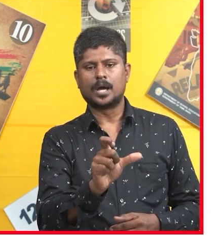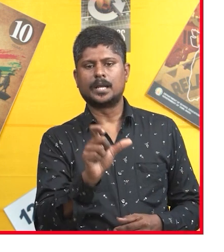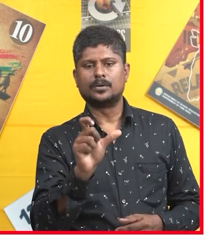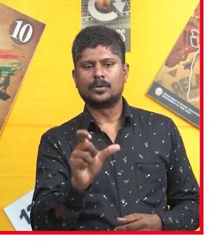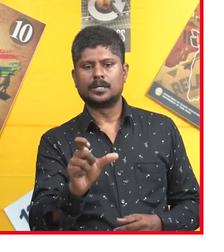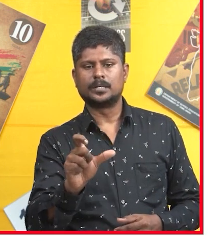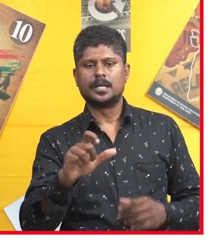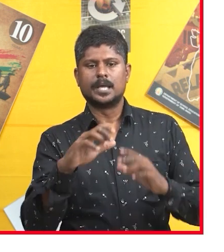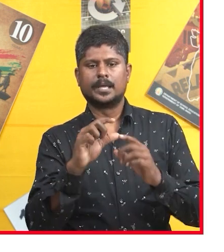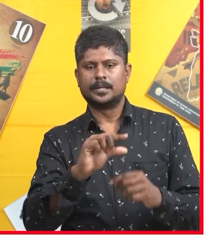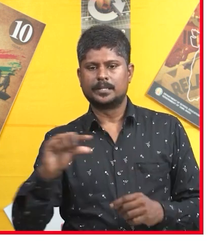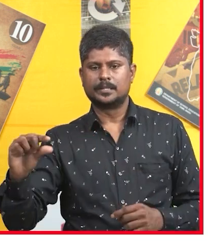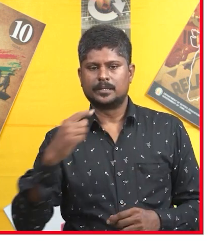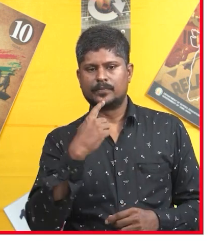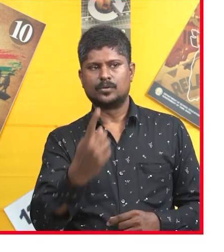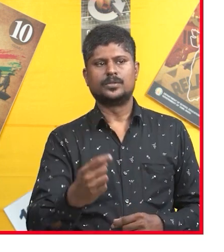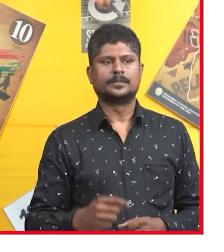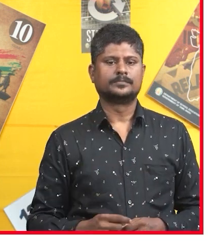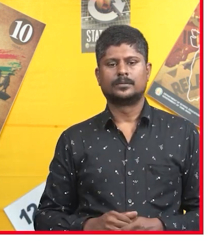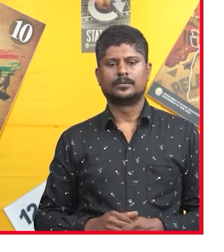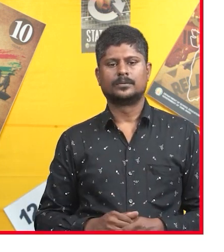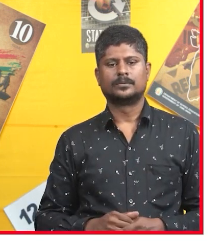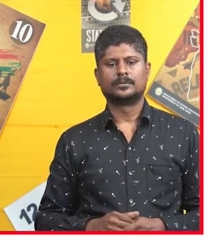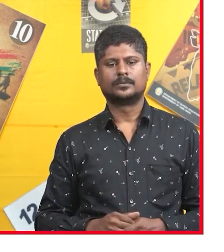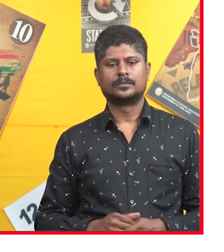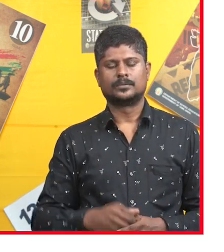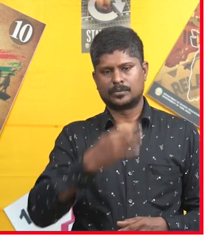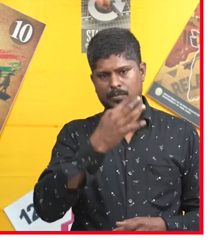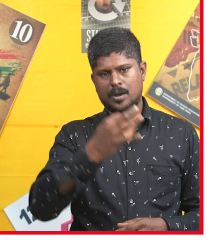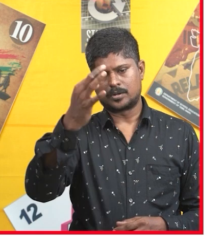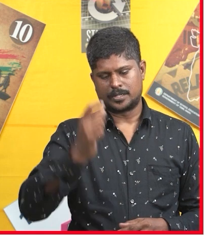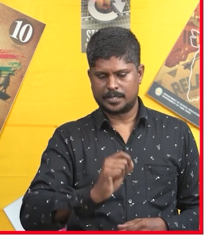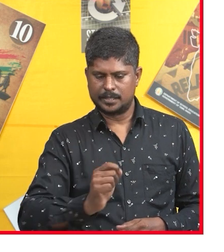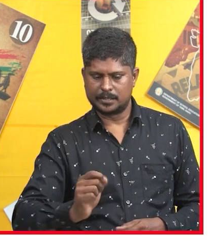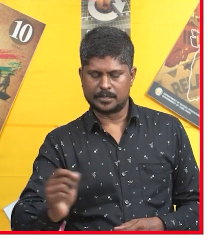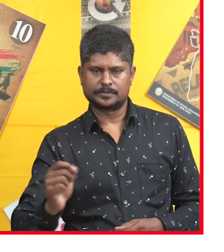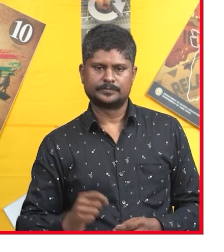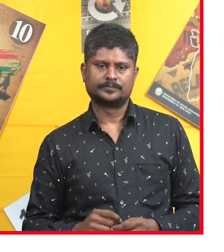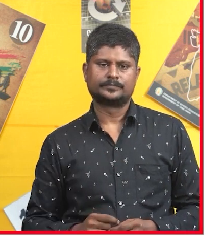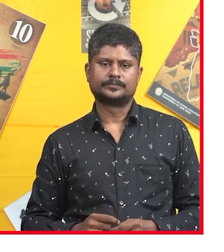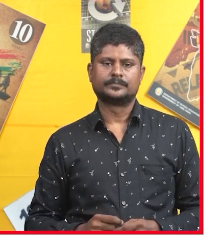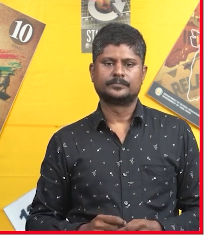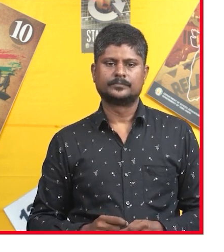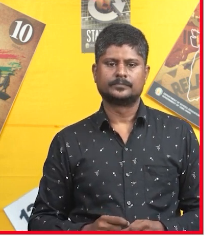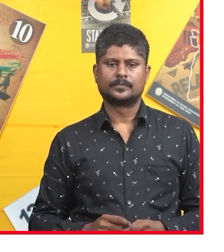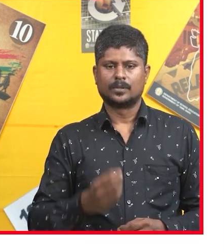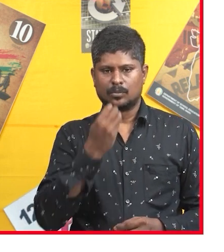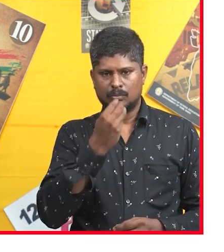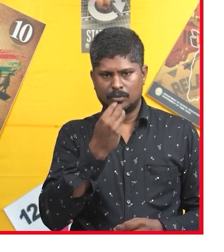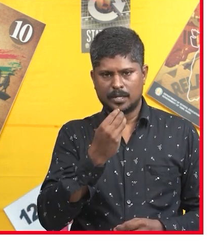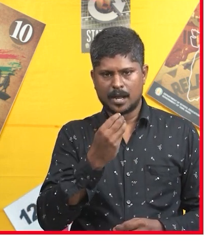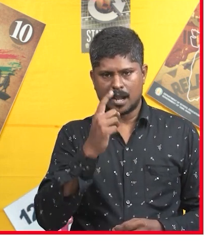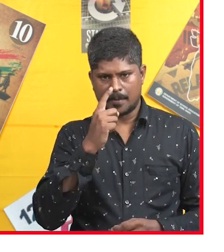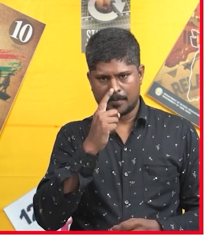இளம் பெருவழுதி அப்படிங்கிற புலவர் ஒரு பாடல் எழுதுறாரு. என்ன எழுதுறாருன்னு பாருங்க, உண்டால்